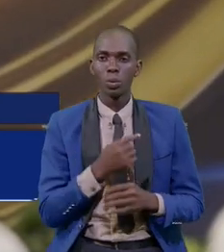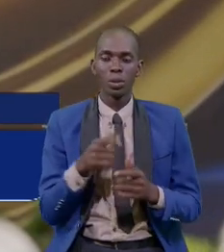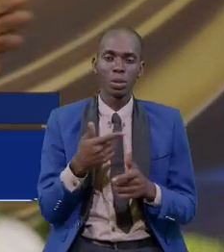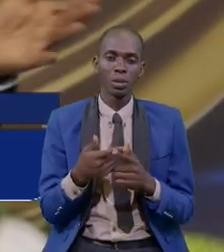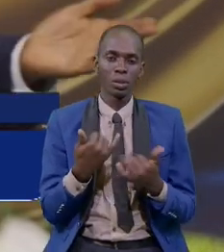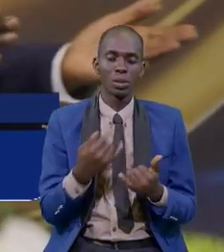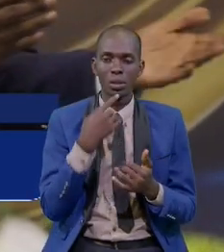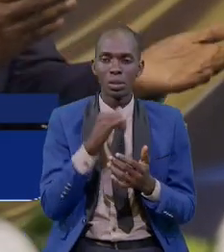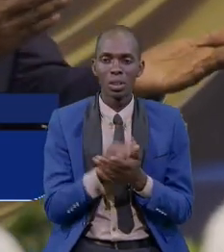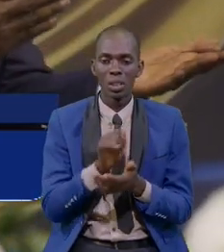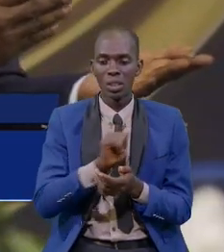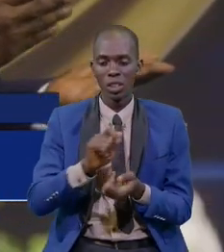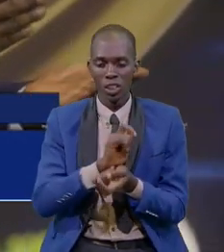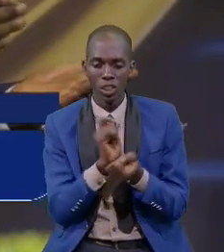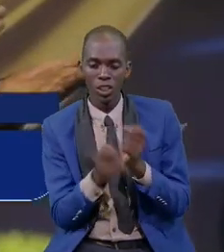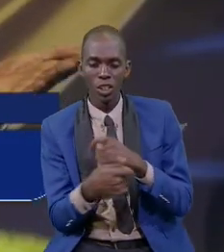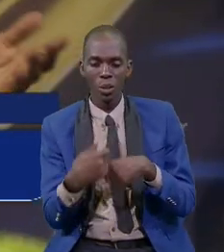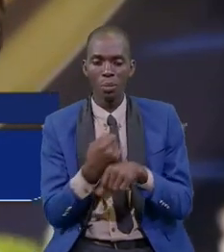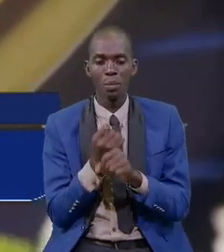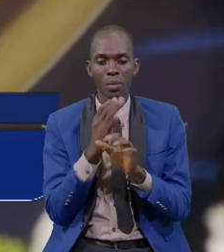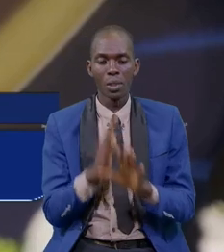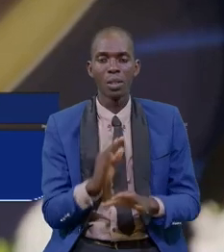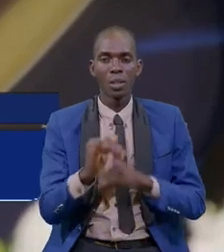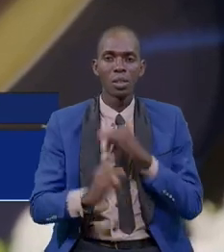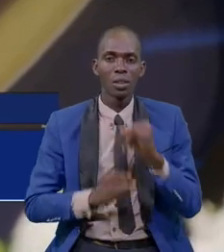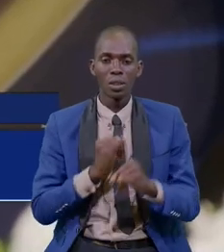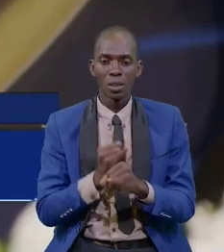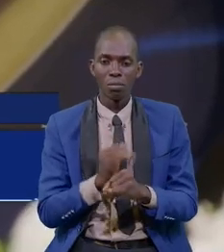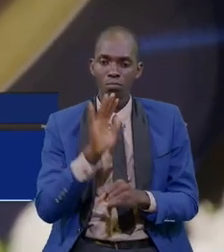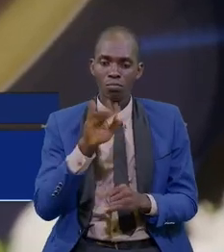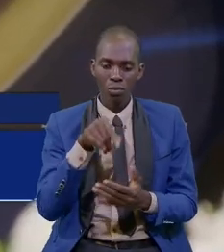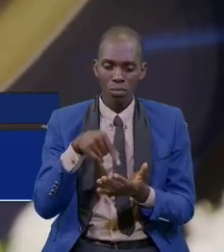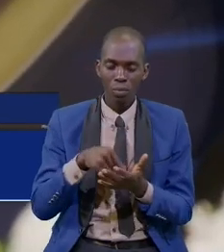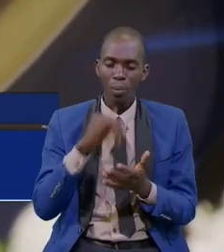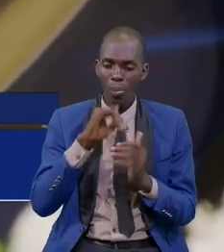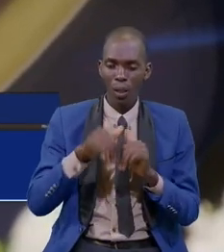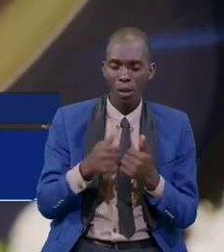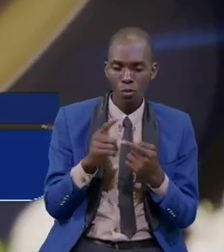arriver avec le programme des acteurs de changement international. Nous devons